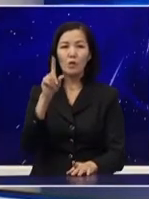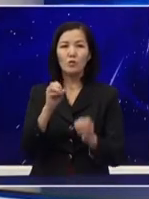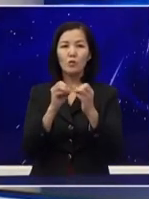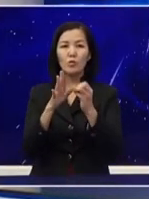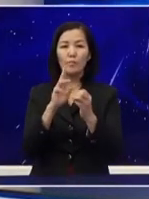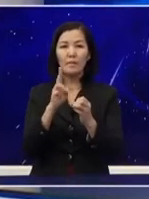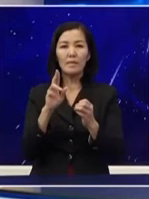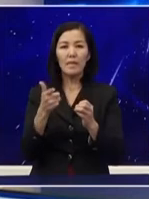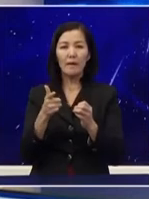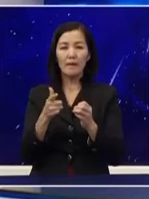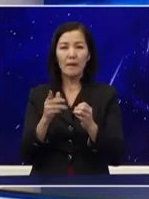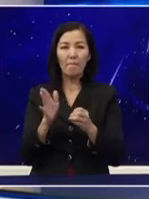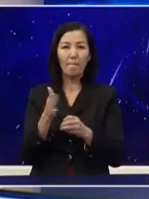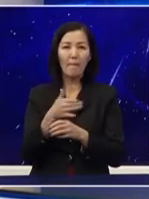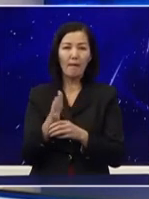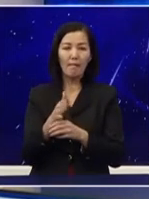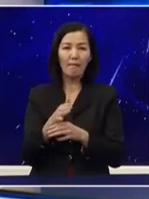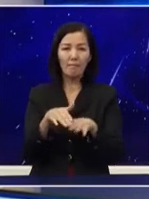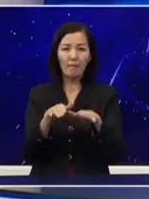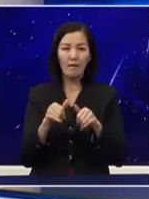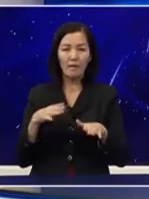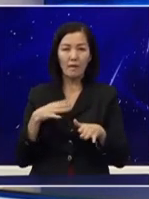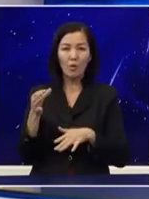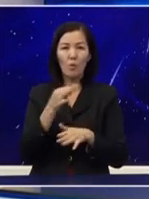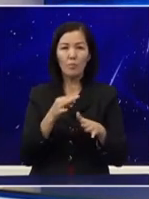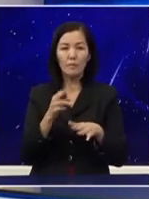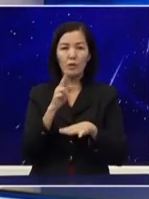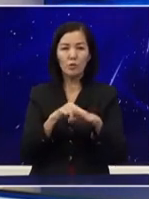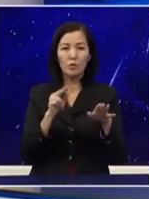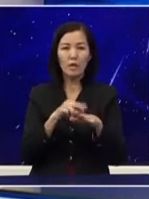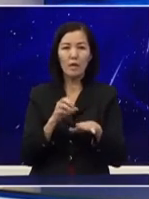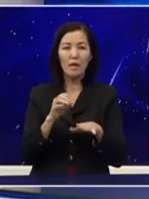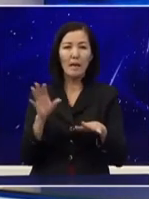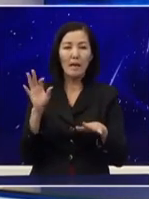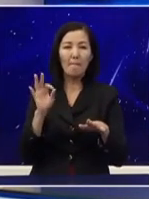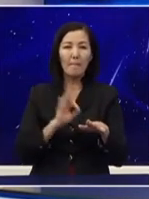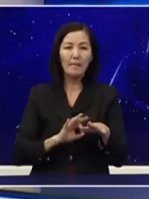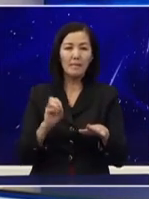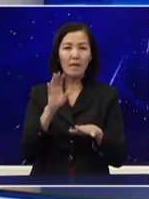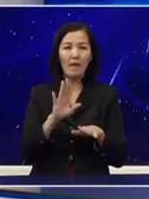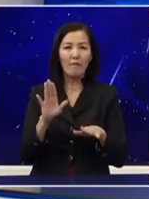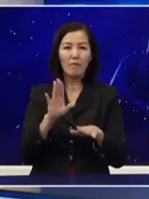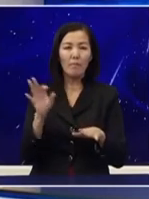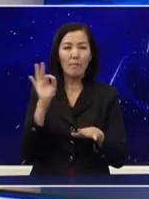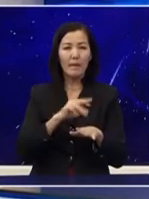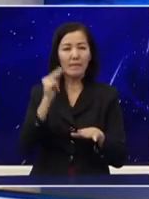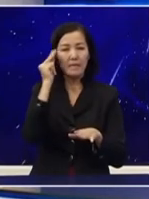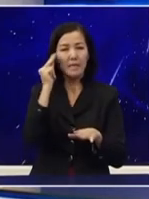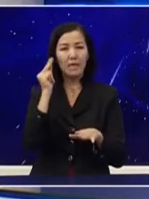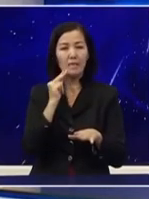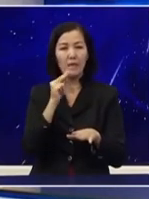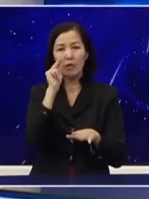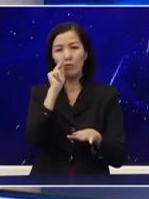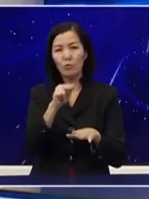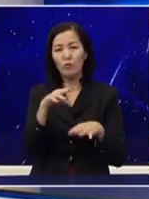Хабарымызды жалғастырамыз. 115 келі балық тәркіленді. Облыстық жол сақшылары Батыс Еуропа, Батыс Қытай автожолының бойындағы күдікті